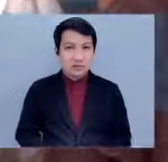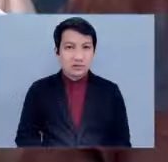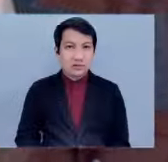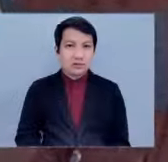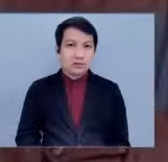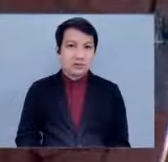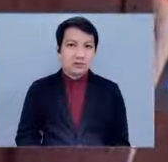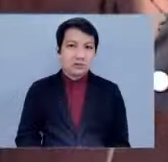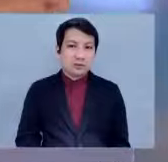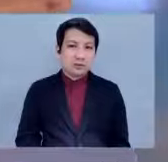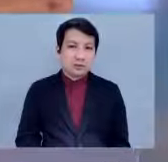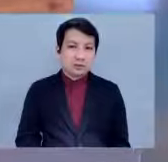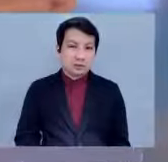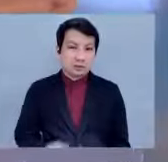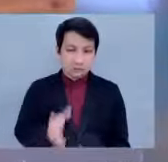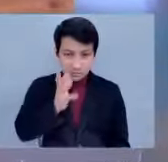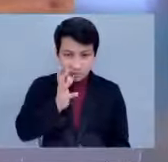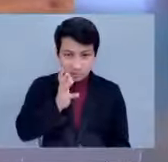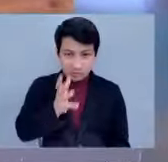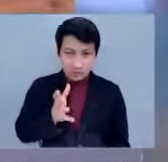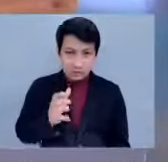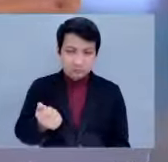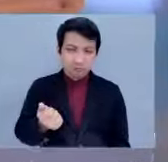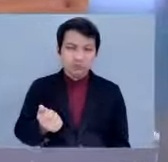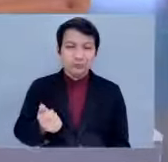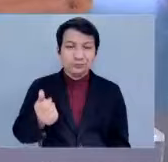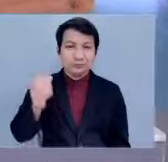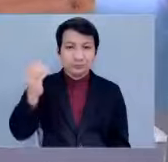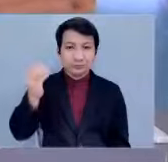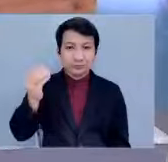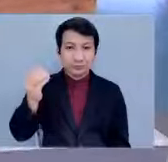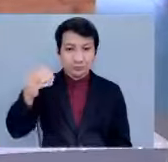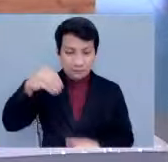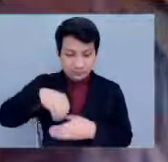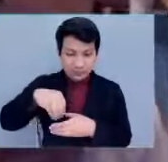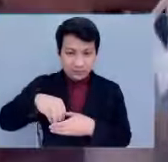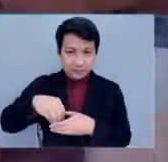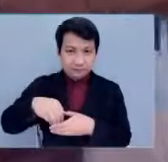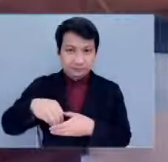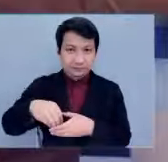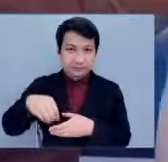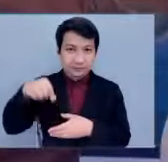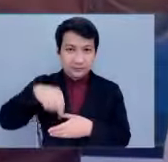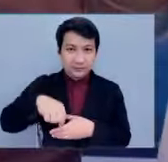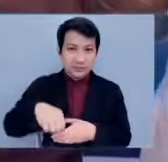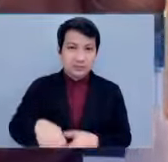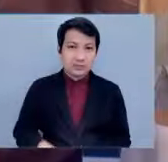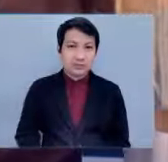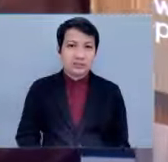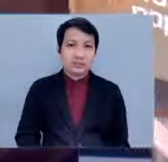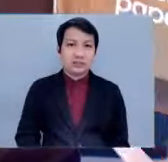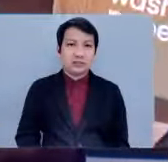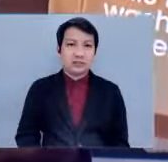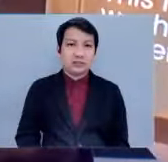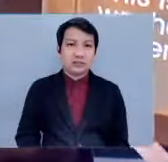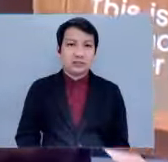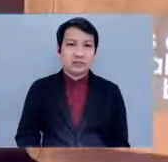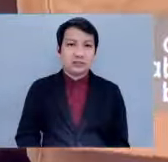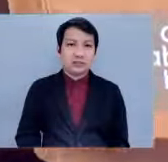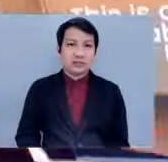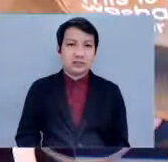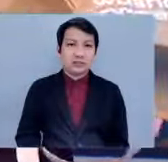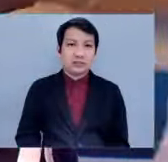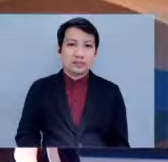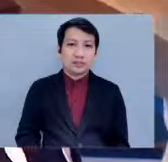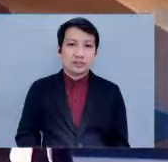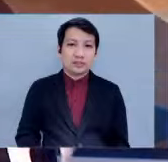ng mga mami dyan, paano kung yung orange juice ng bata o yung gatas ang natapon? Paano medyo malakit. Yan? Oo, pwede bang gamitan ng sabon?